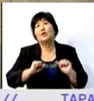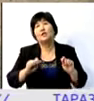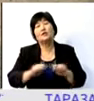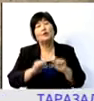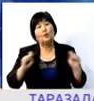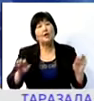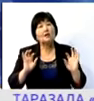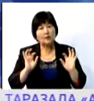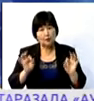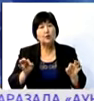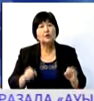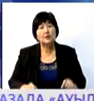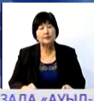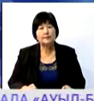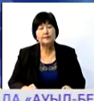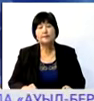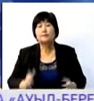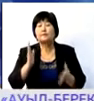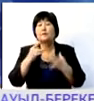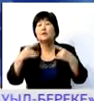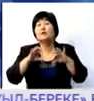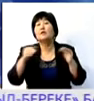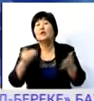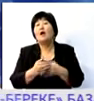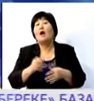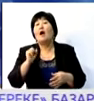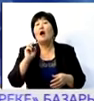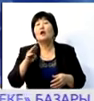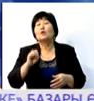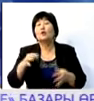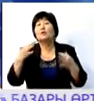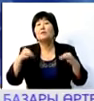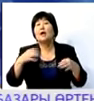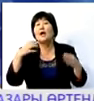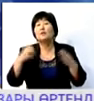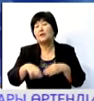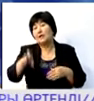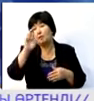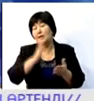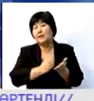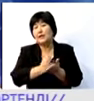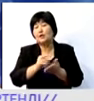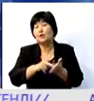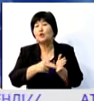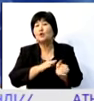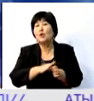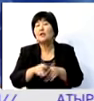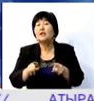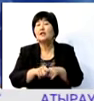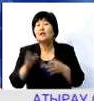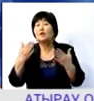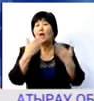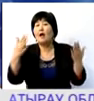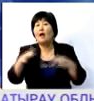сөзсіз. Тікелей эфирде жаңалықтар. Ақжол демократиялық партиясының мемлекеттік саясатты жүзеге асыруда және оны